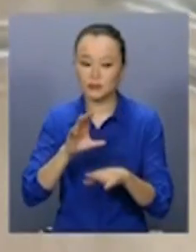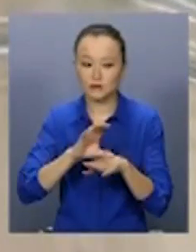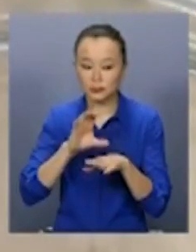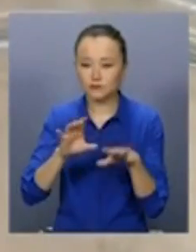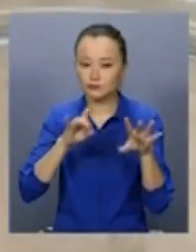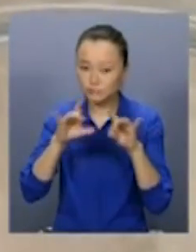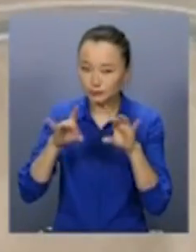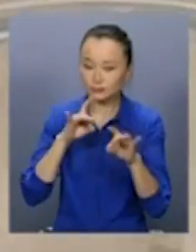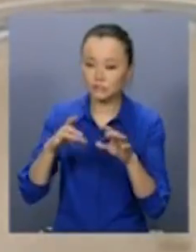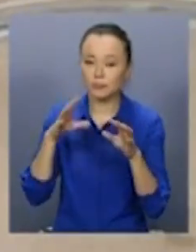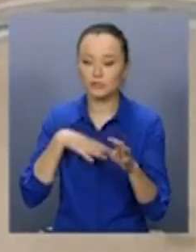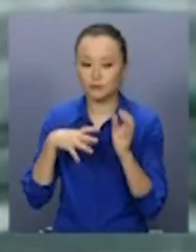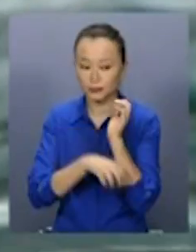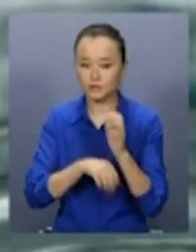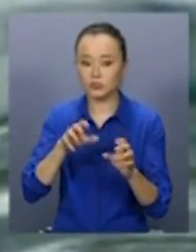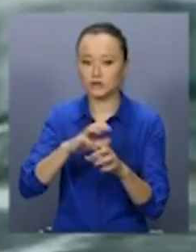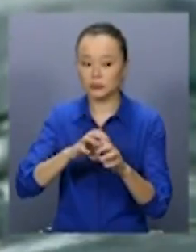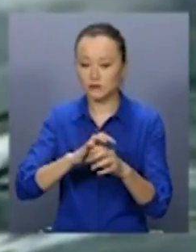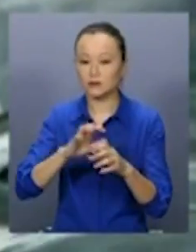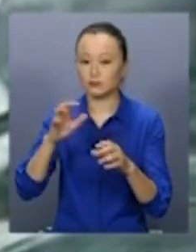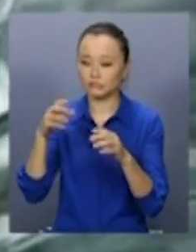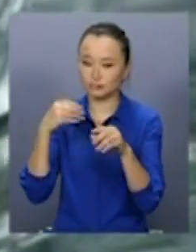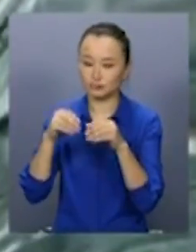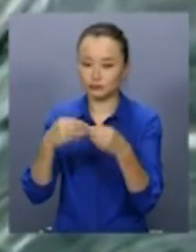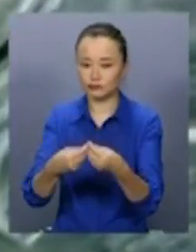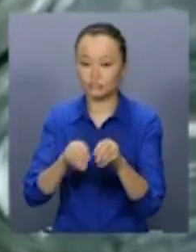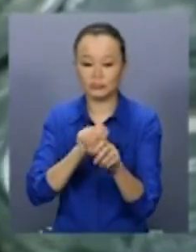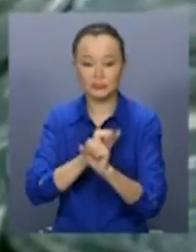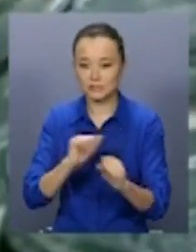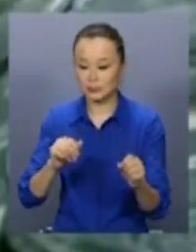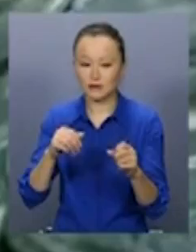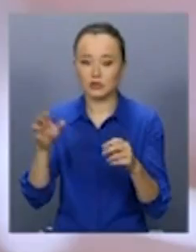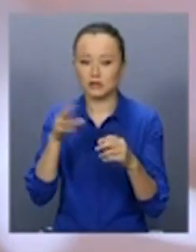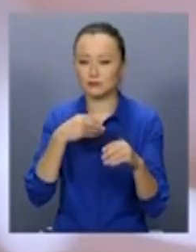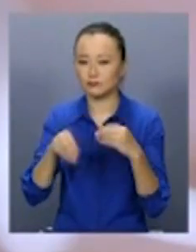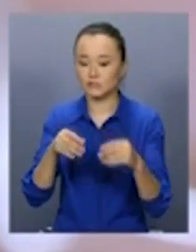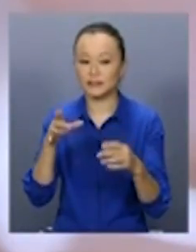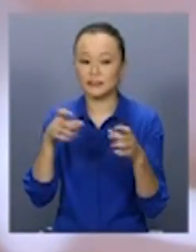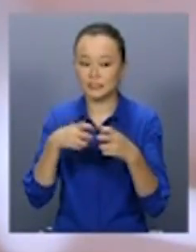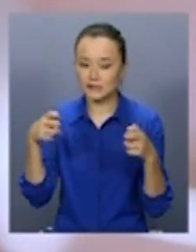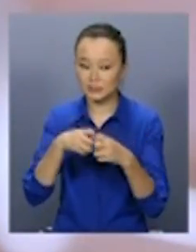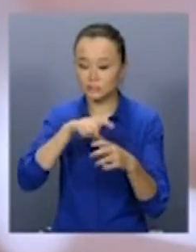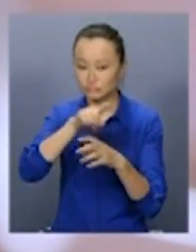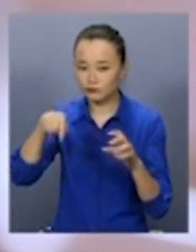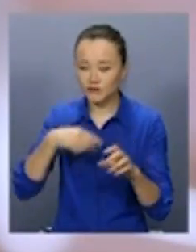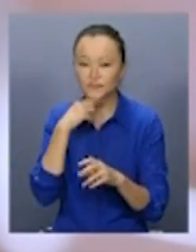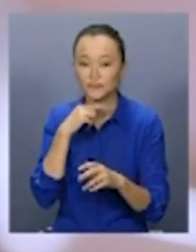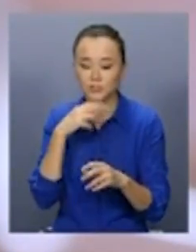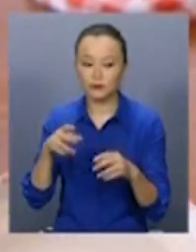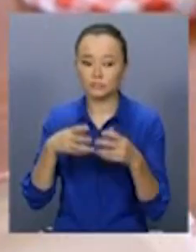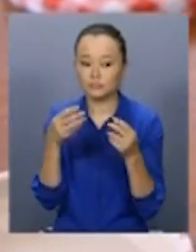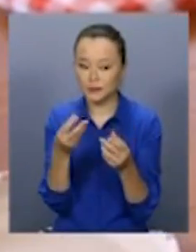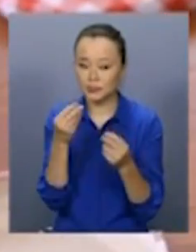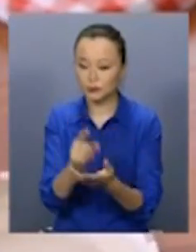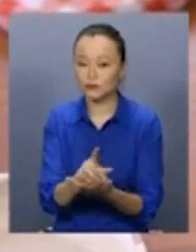алыңыз. Содан соң банкалардың аузына шап, майыспаған қақпақтар таңдаңыз. Қақпақтың айналасындағы резеңкесіне де мән беру керек. Резеңке иірге жұмсақ